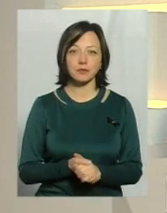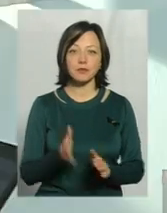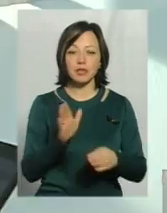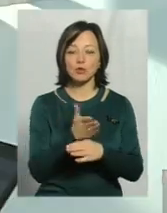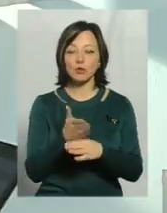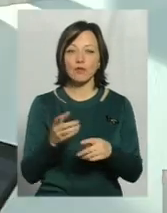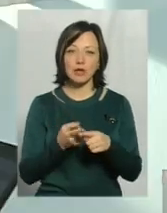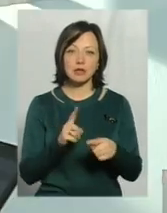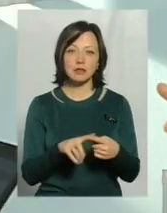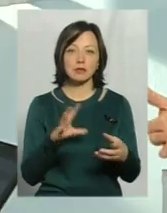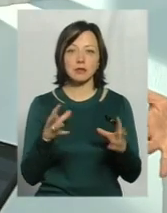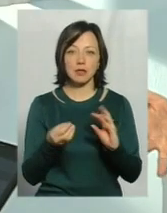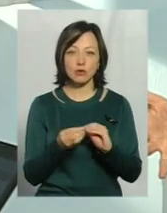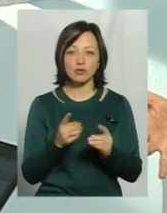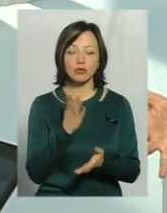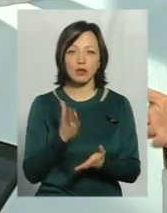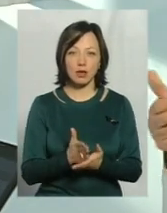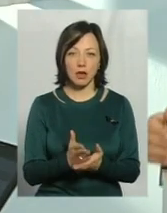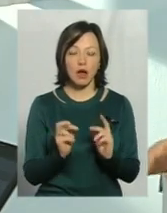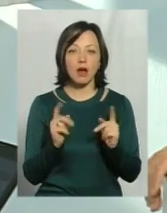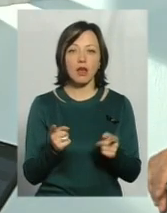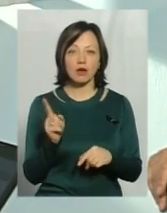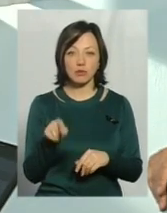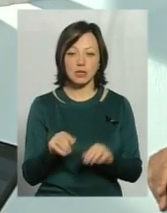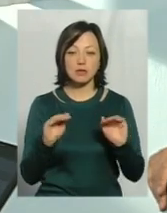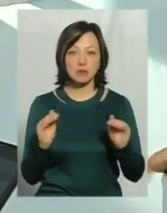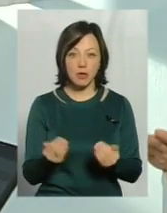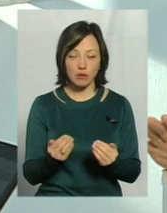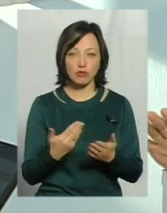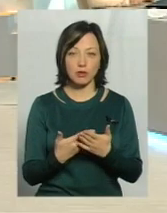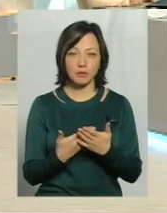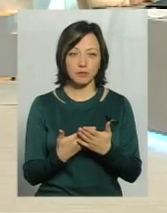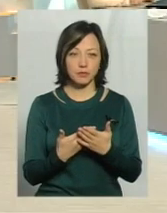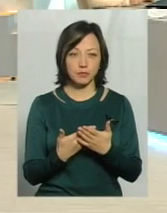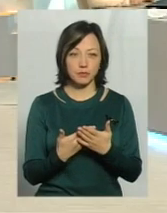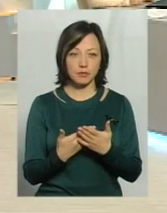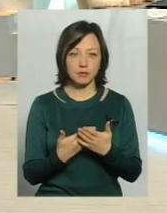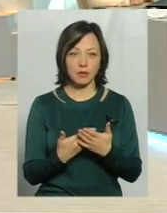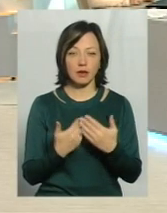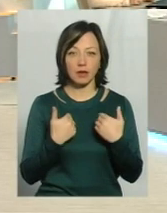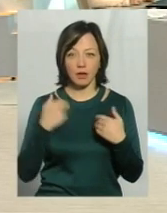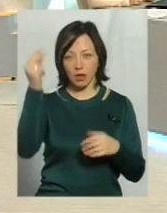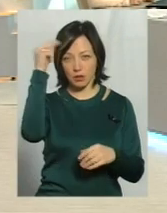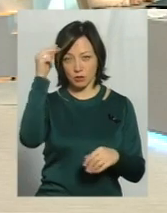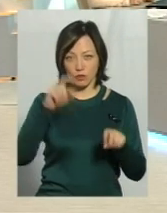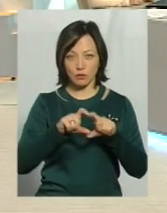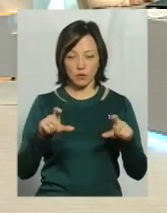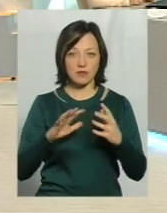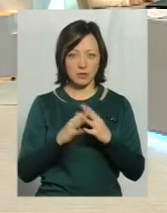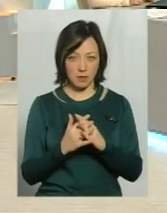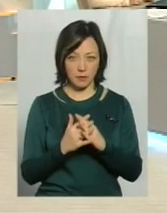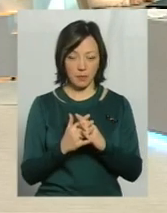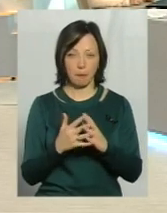наслідки. Сортують вже те, що є. А як же ж тоді ми можемо? Зменшити, скажімо, от я навчався в школі в сільській,